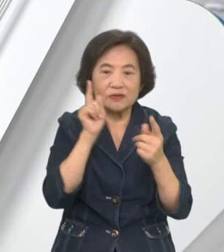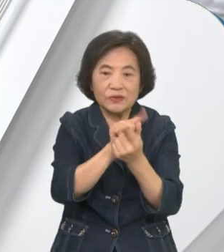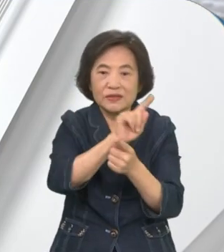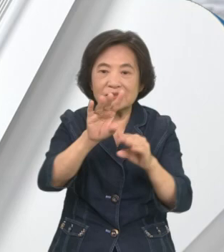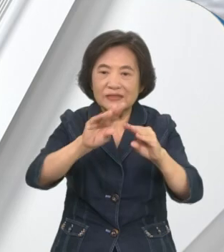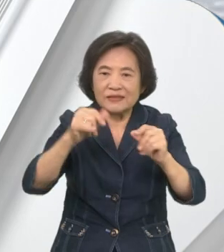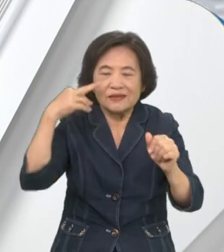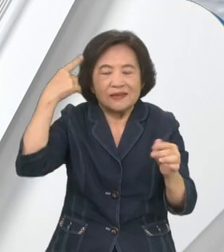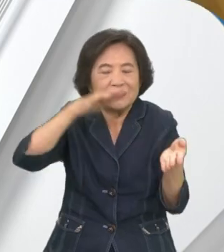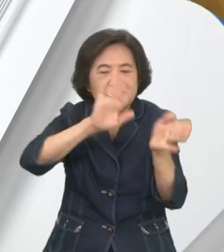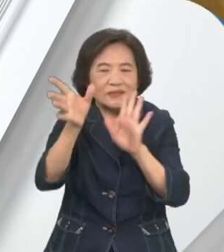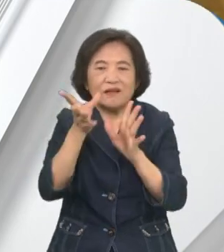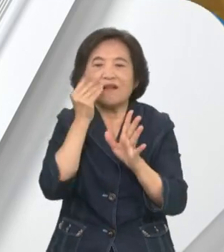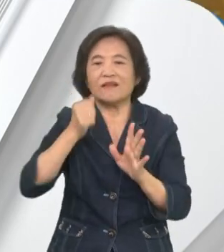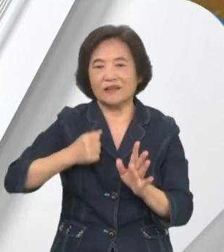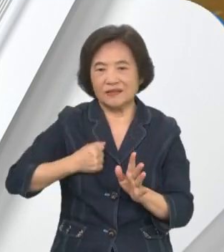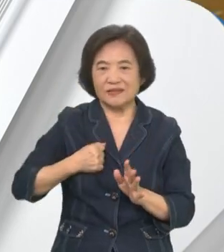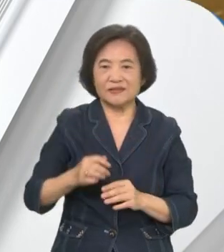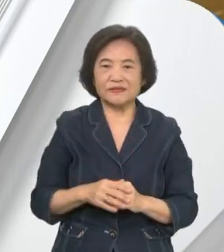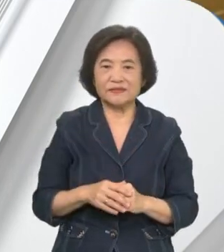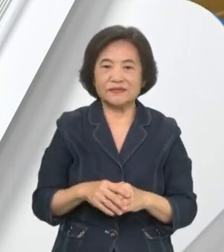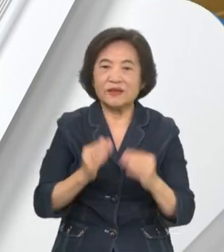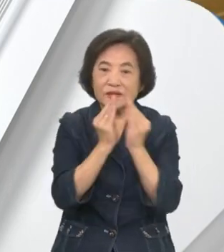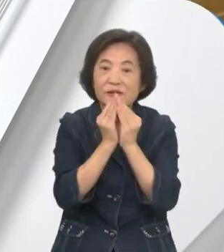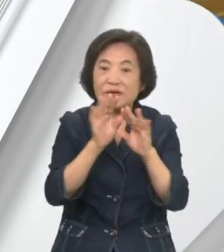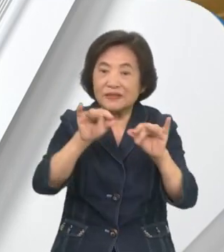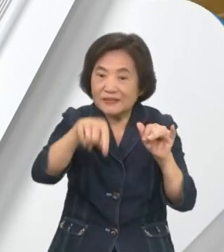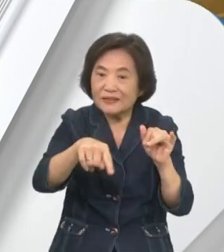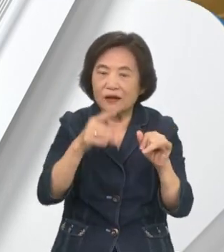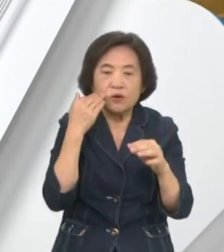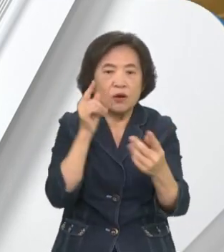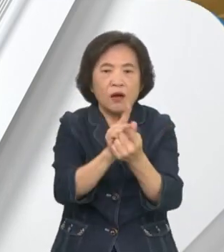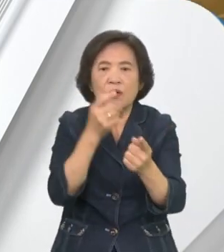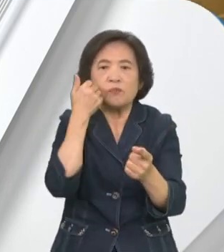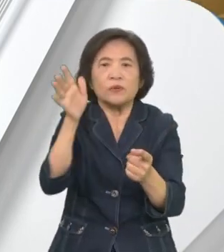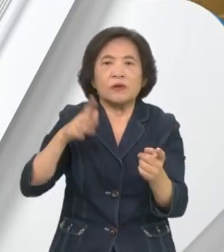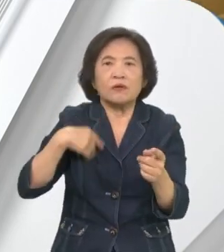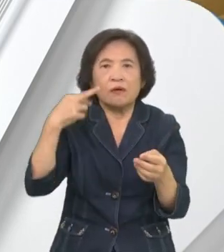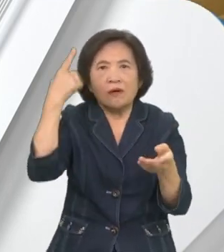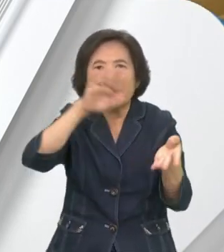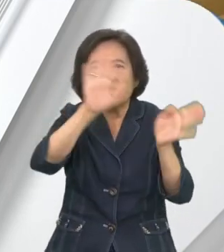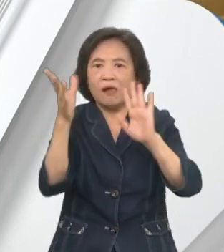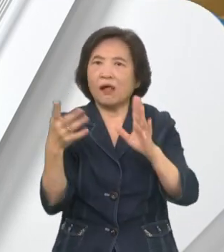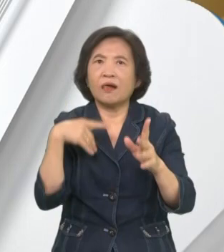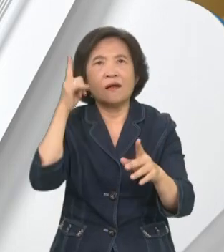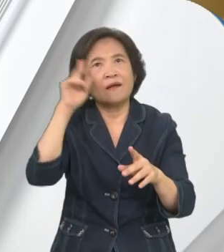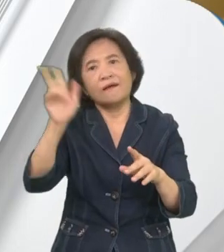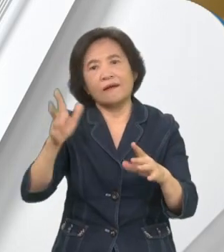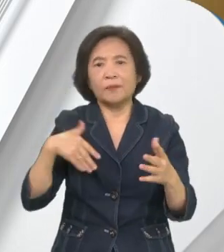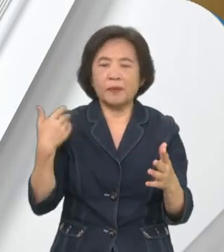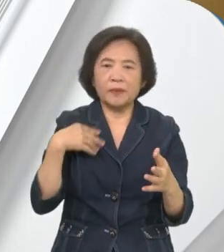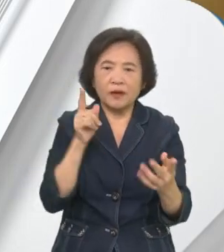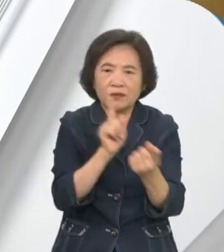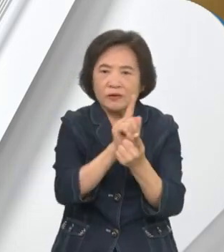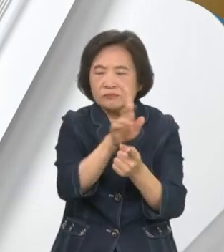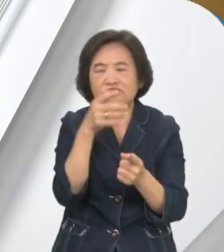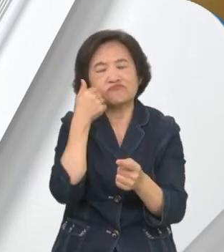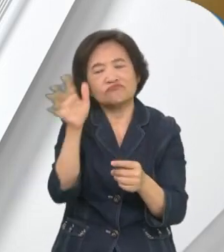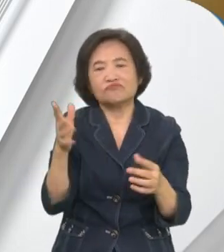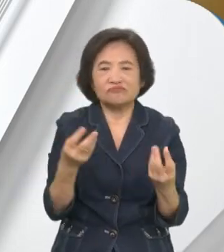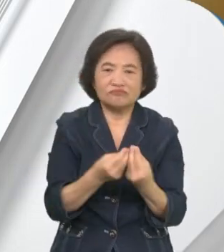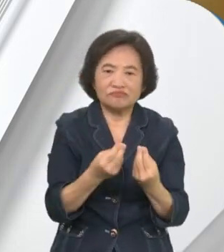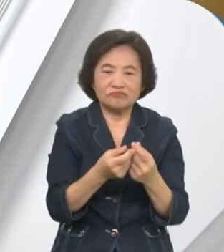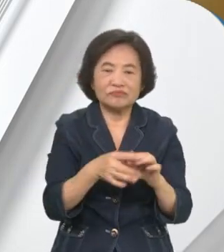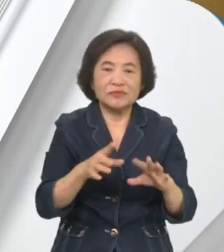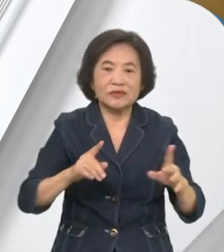土地感情。 当下的土地你不认识的话，你就没有情感产生，也就没有所谓的认同，那随意的人都